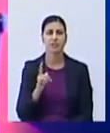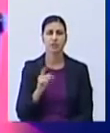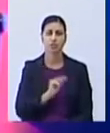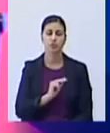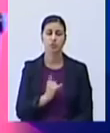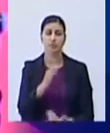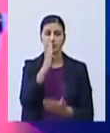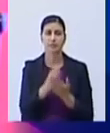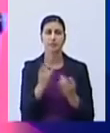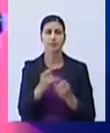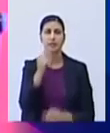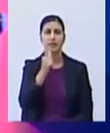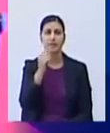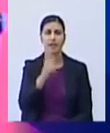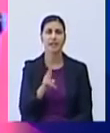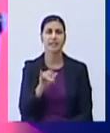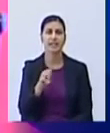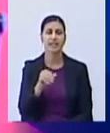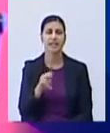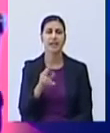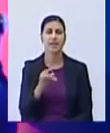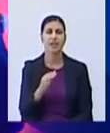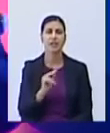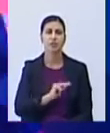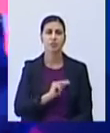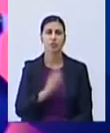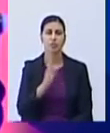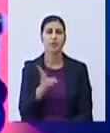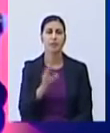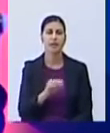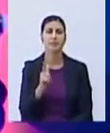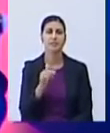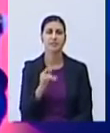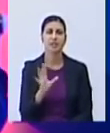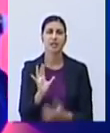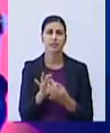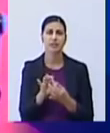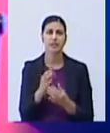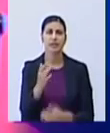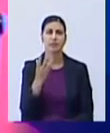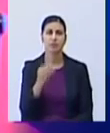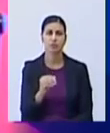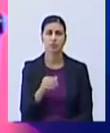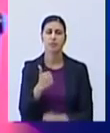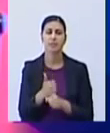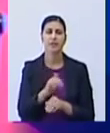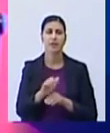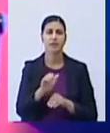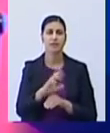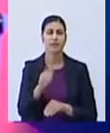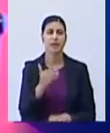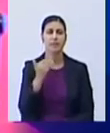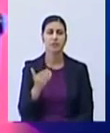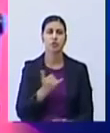მუშაობს სტუდიაში, ხვალ ნატალია ნანიტაშვილი და ზვია დავალიანი მუშაობენ, თუმცა ზვიადი შემოგ გაგიერთდებათ რამდენიმე წუთში დღის მთავარი თემებით და